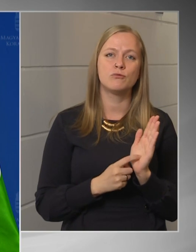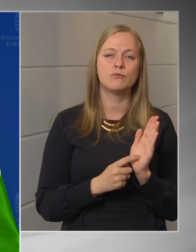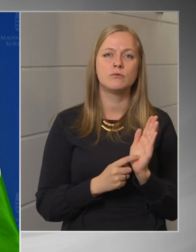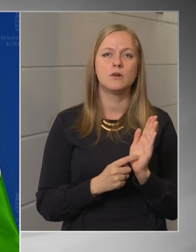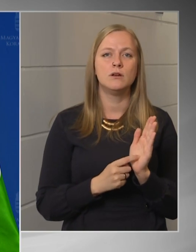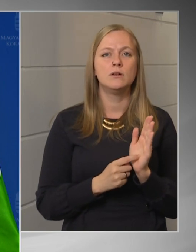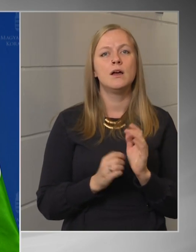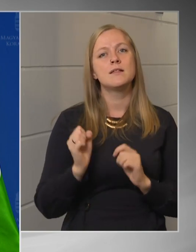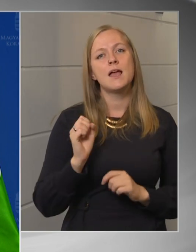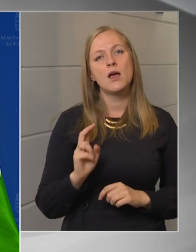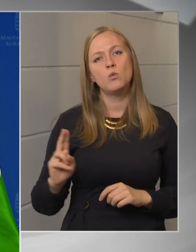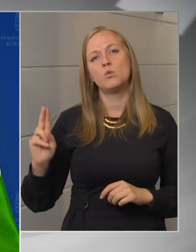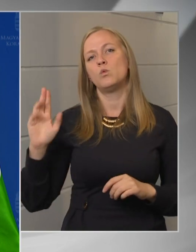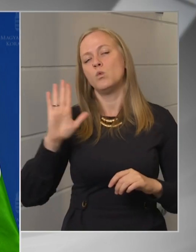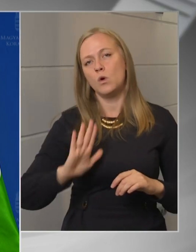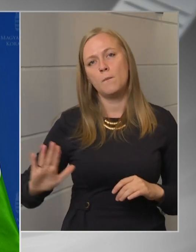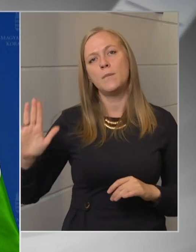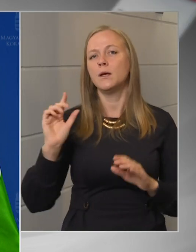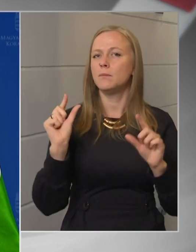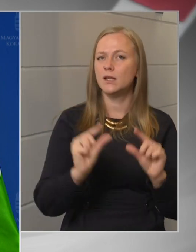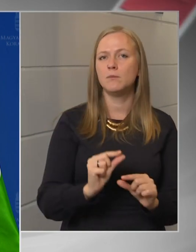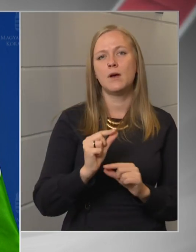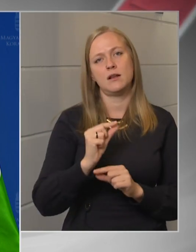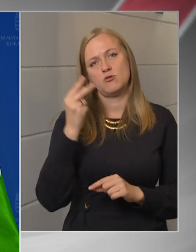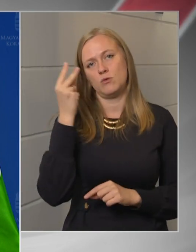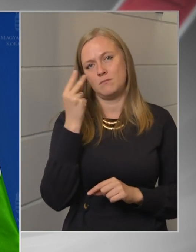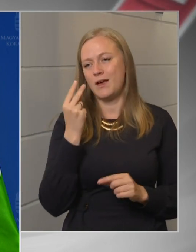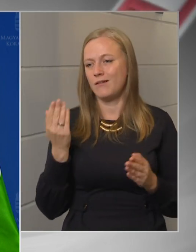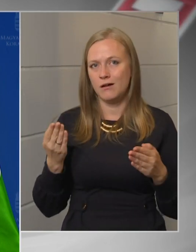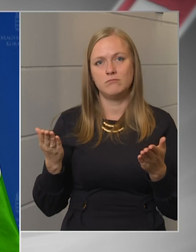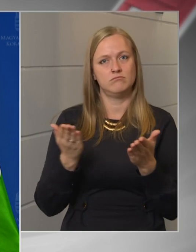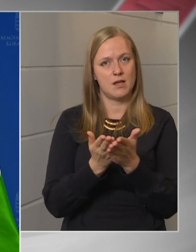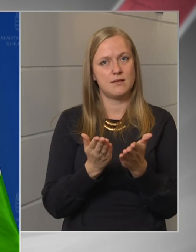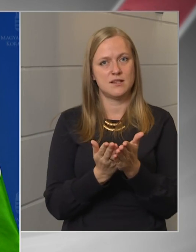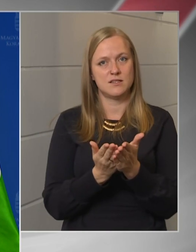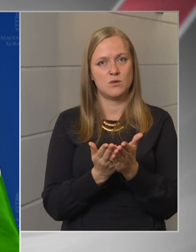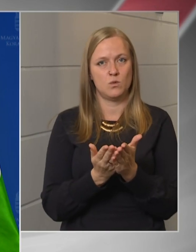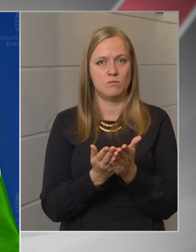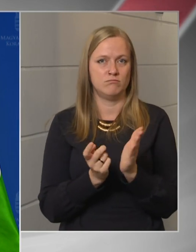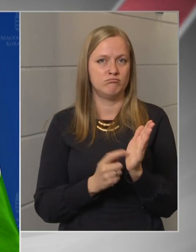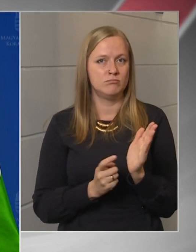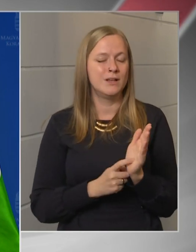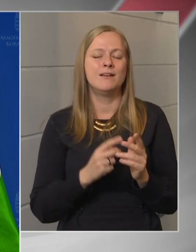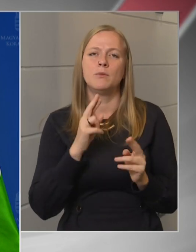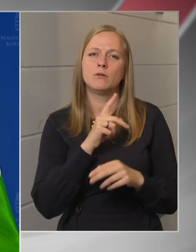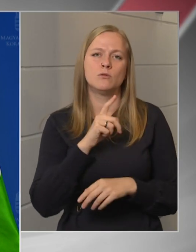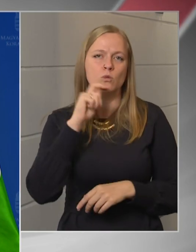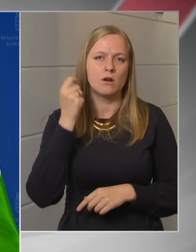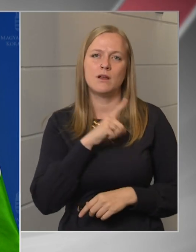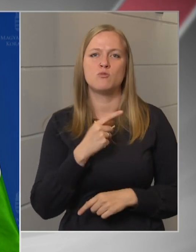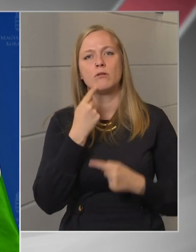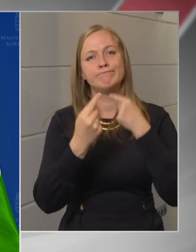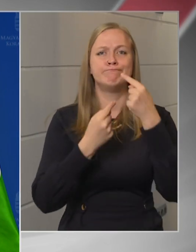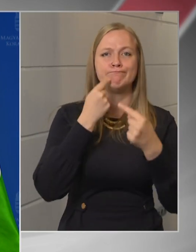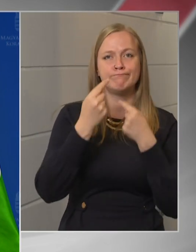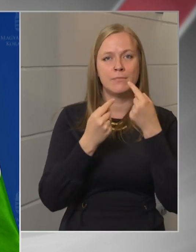az európai minimális jogi normákkal egyező követelésünk, és reméljük, hogy Ukrajna nem csak szavakban tesz ígéretet